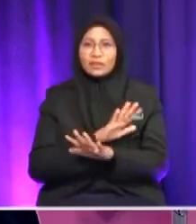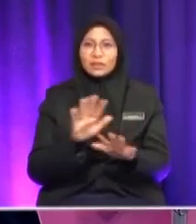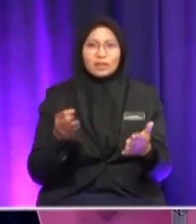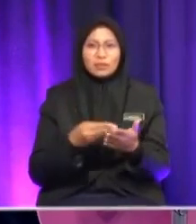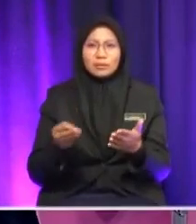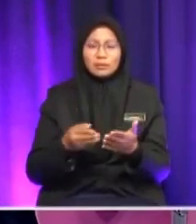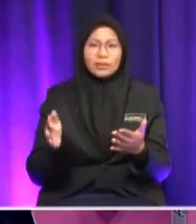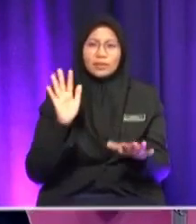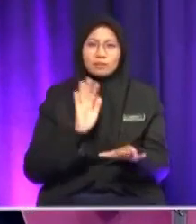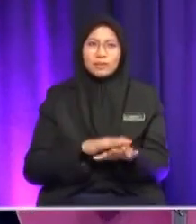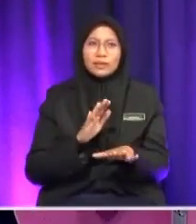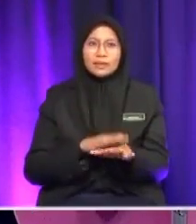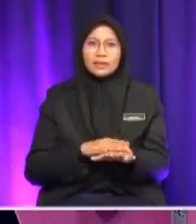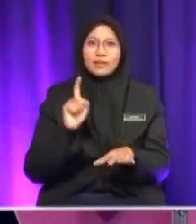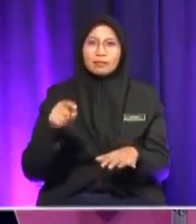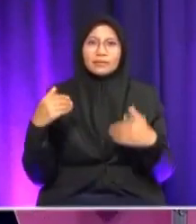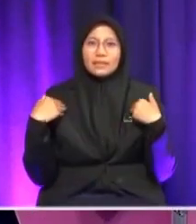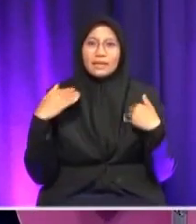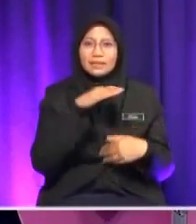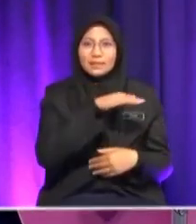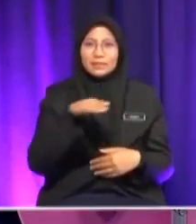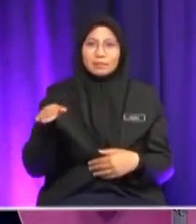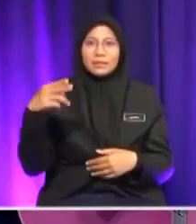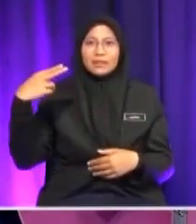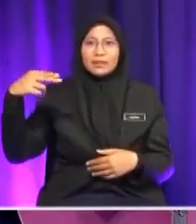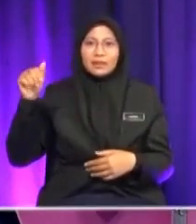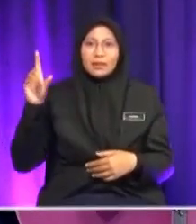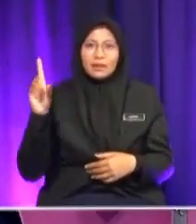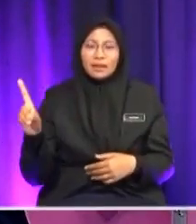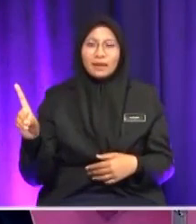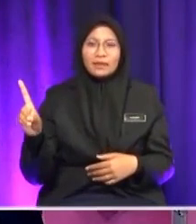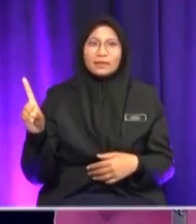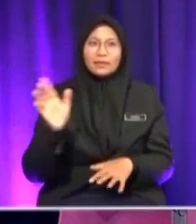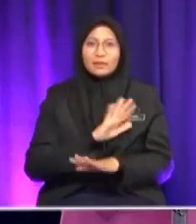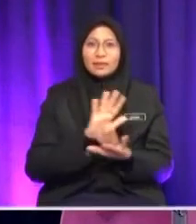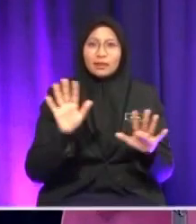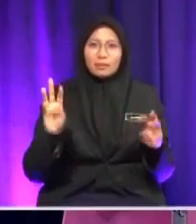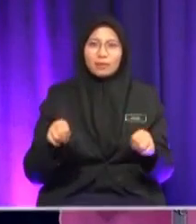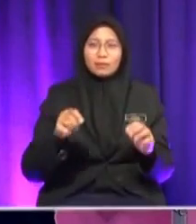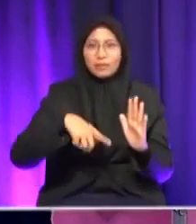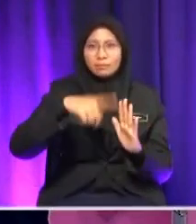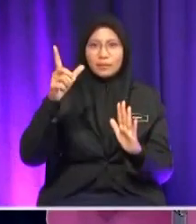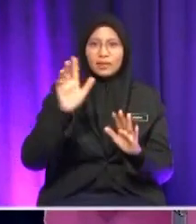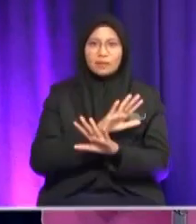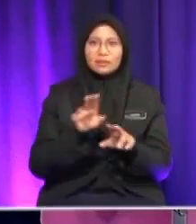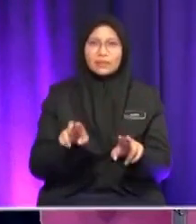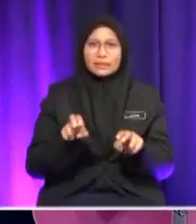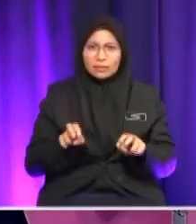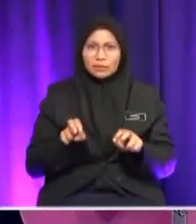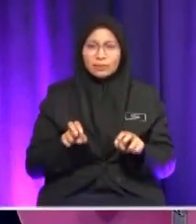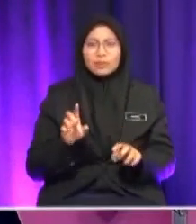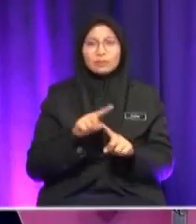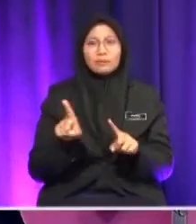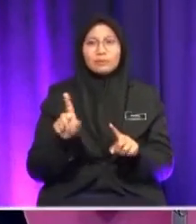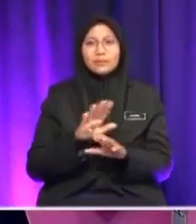kita perlu ada satu limitasi apabila kita belanjakan duit kita. Jangan jadi kedekut. At the same time, jangan jadi